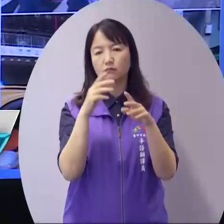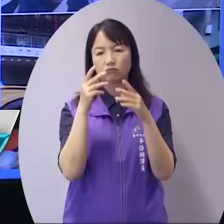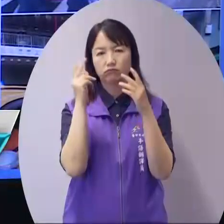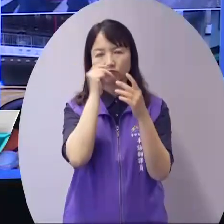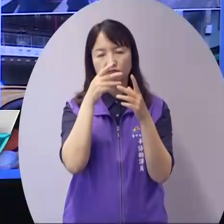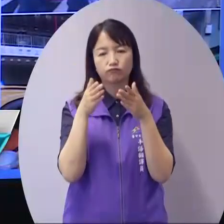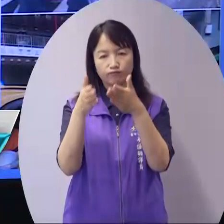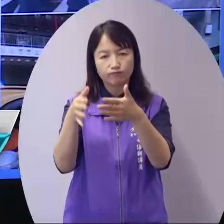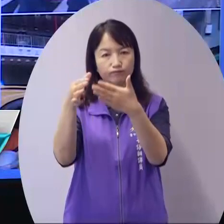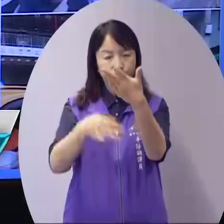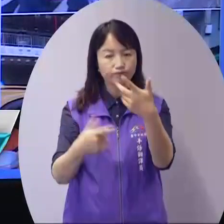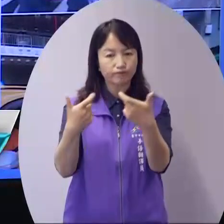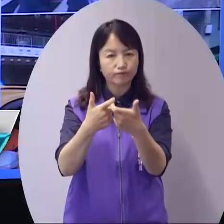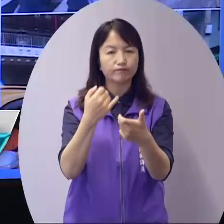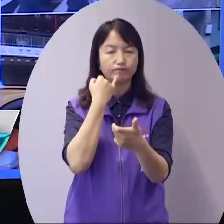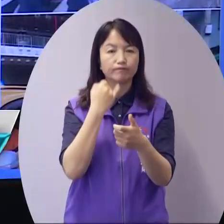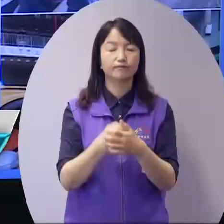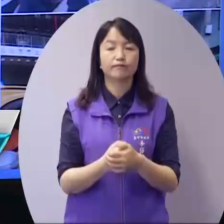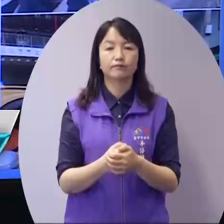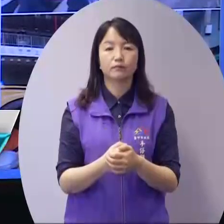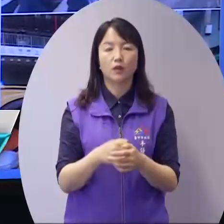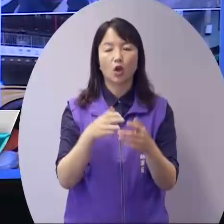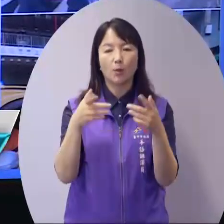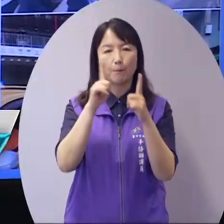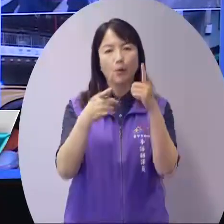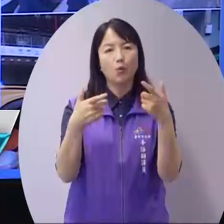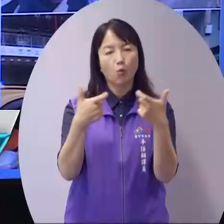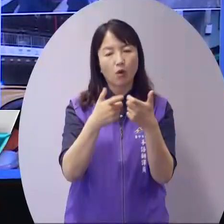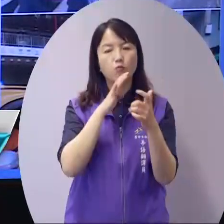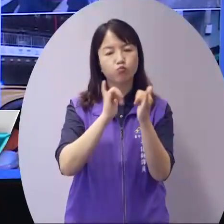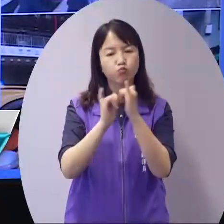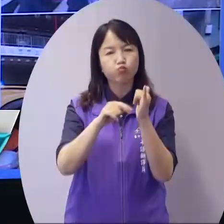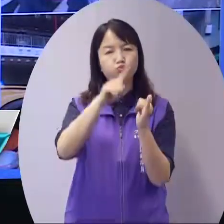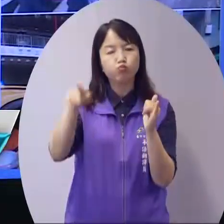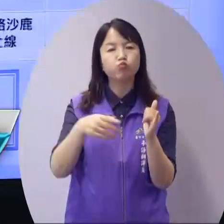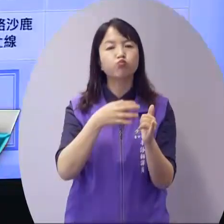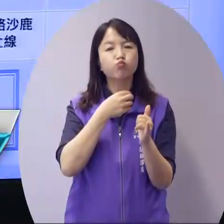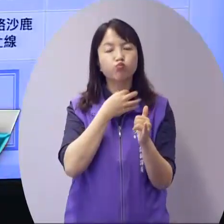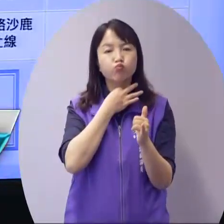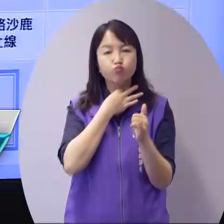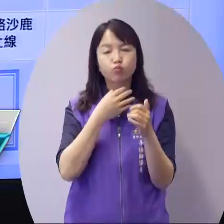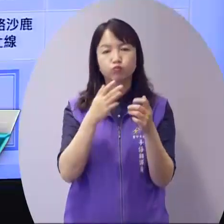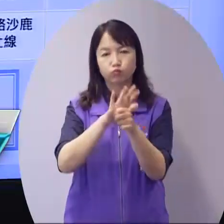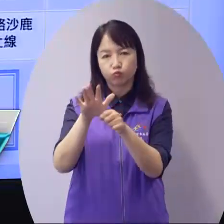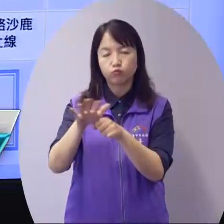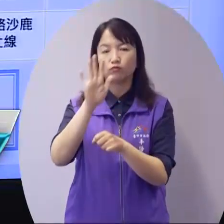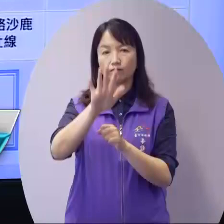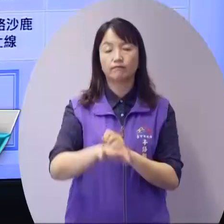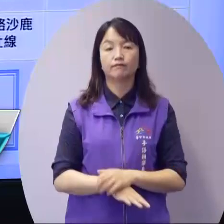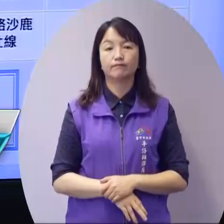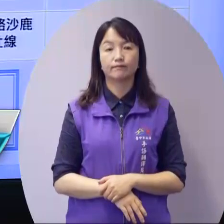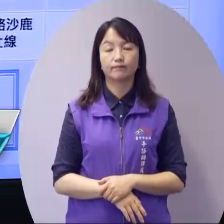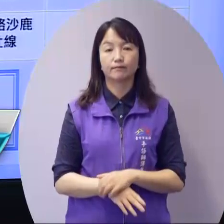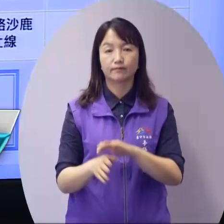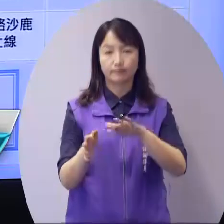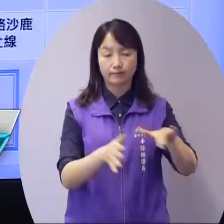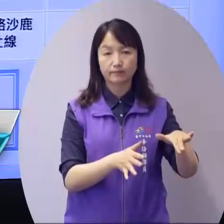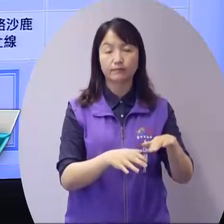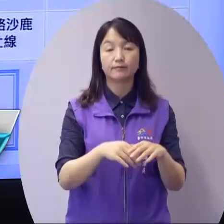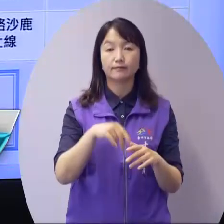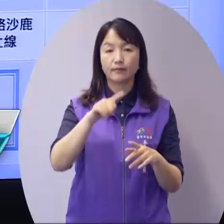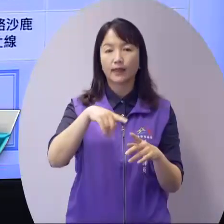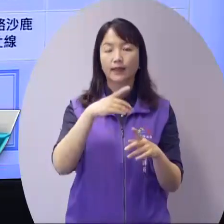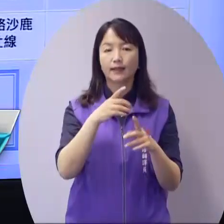的去做这个服务提供，更符合这个在地民众的需求。下一页。那这一块当然也感